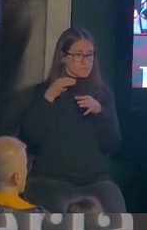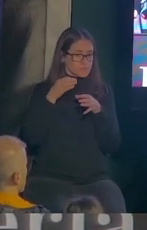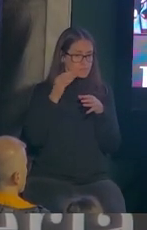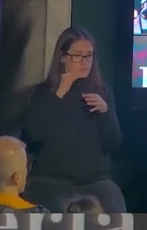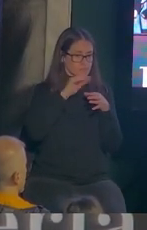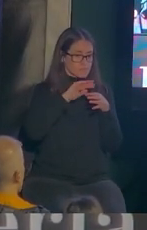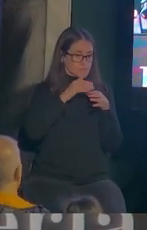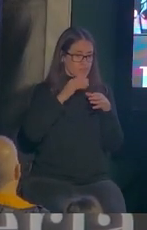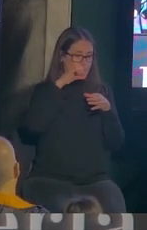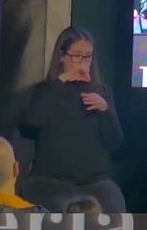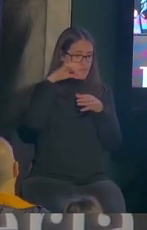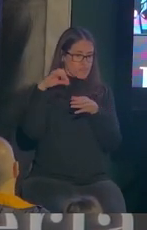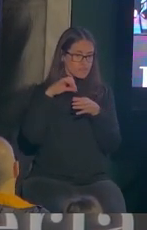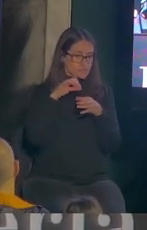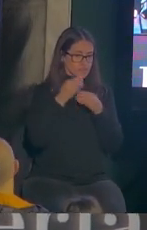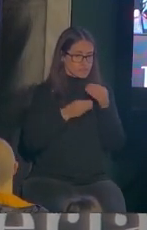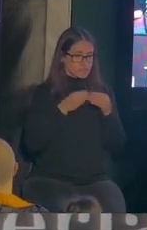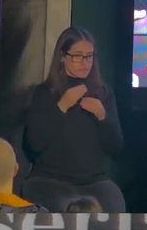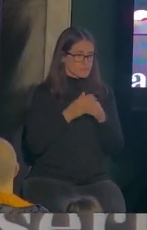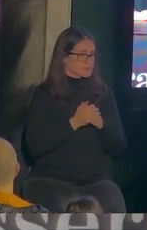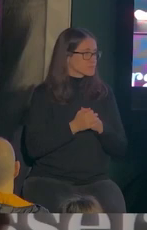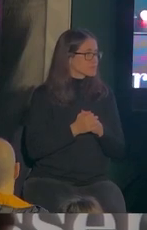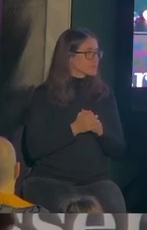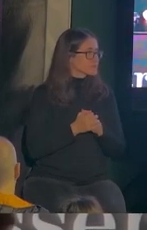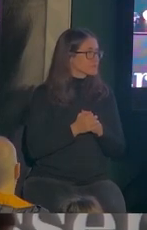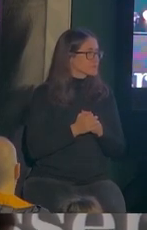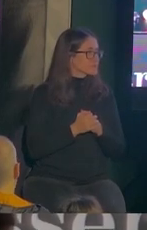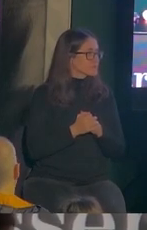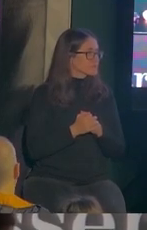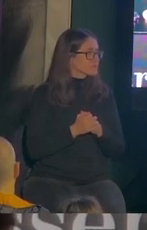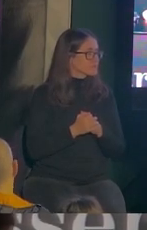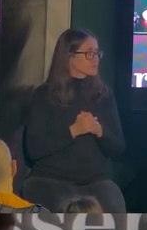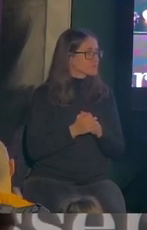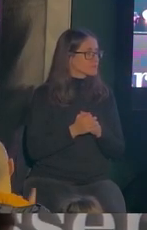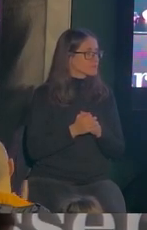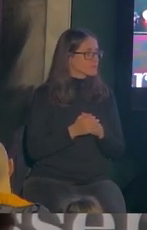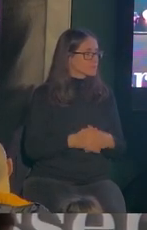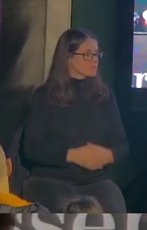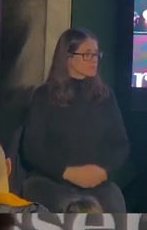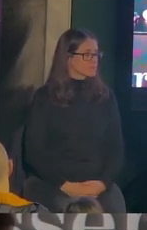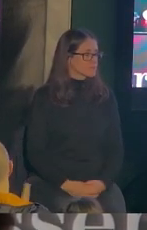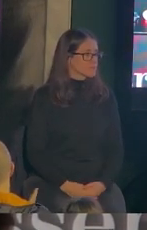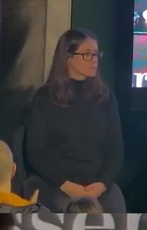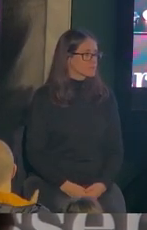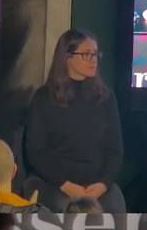sobre. Si els pots allisar una miqueta i ja està.